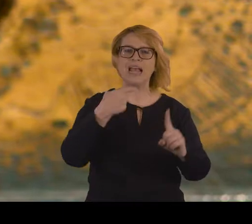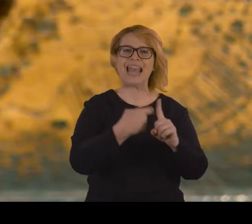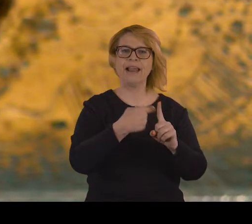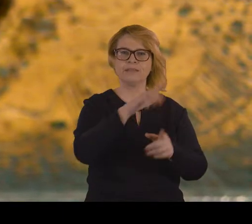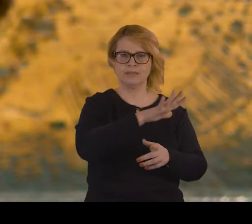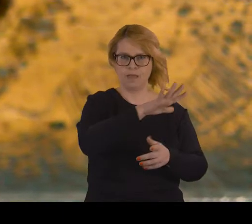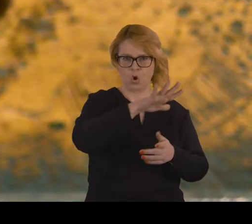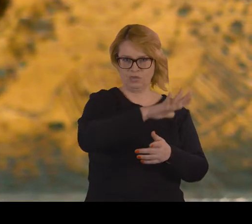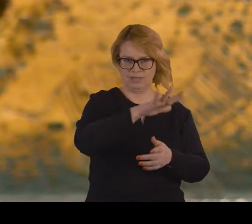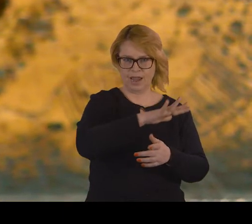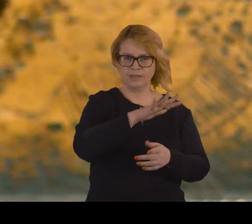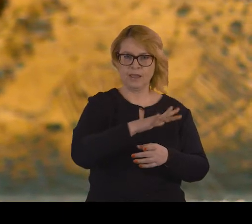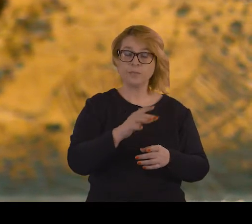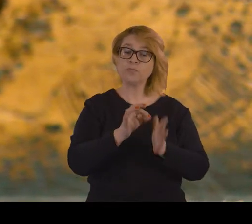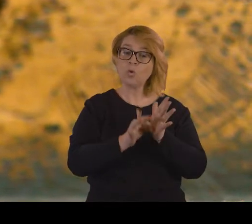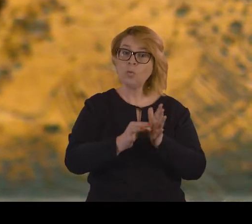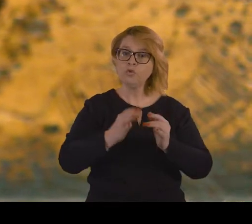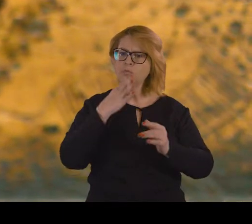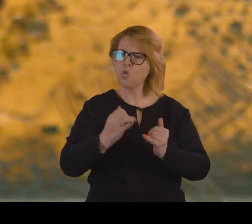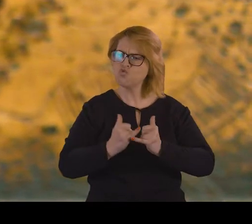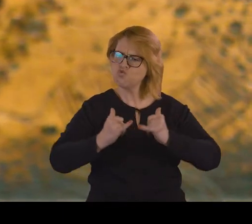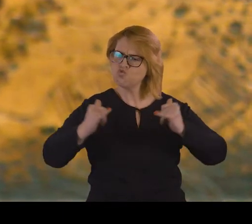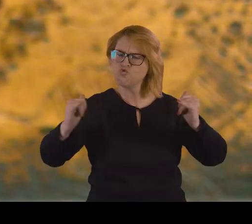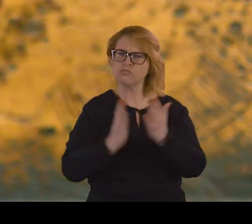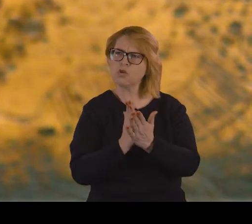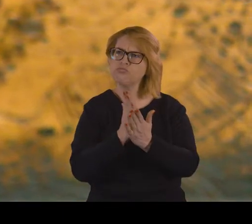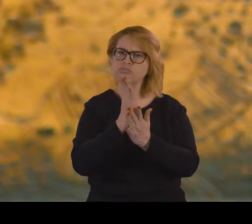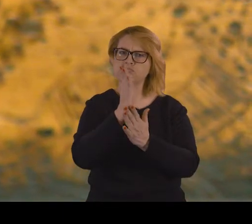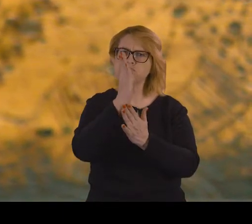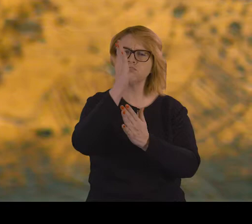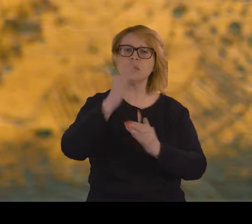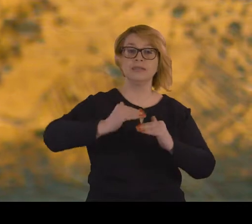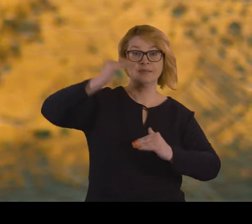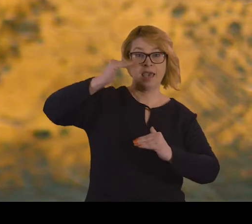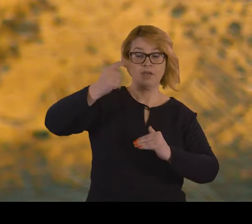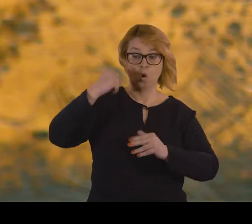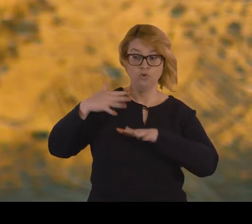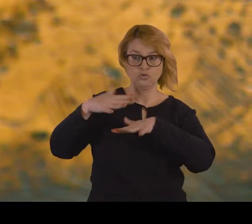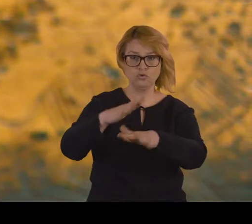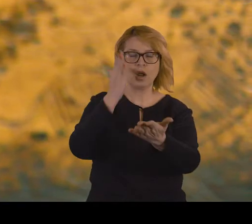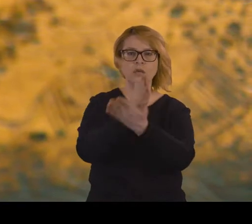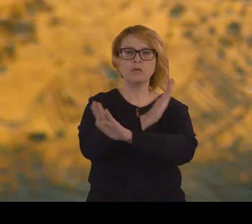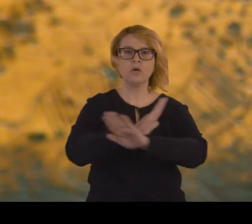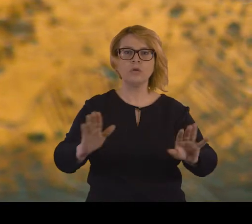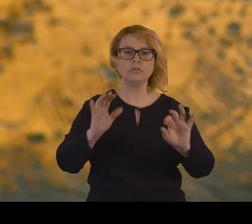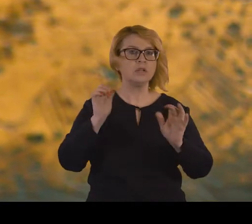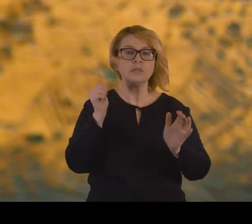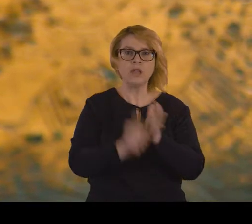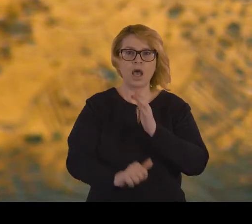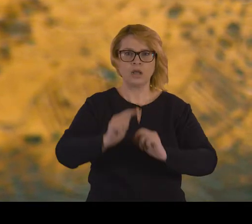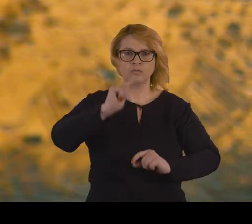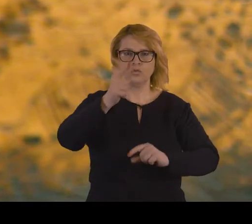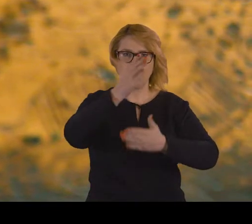prostredí. Obdobie prosperity a rozmachu keltskej civilizácie severne od Dunaja končí náhle v priebehu